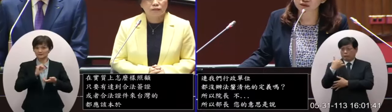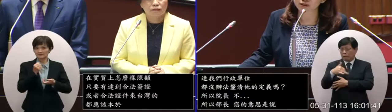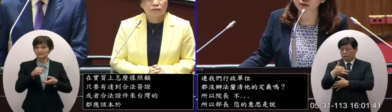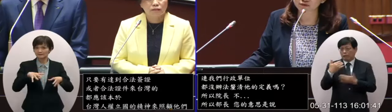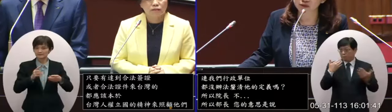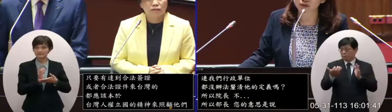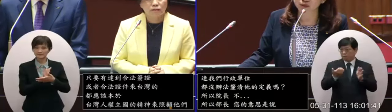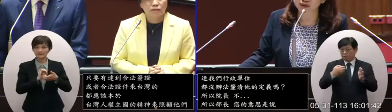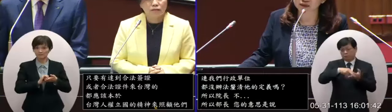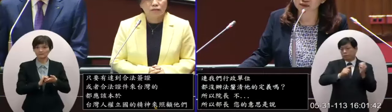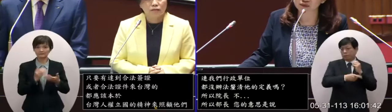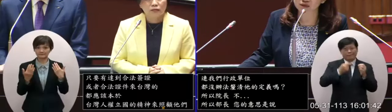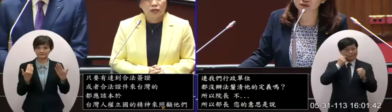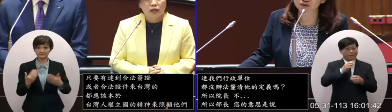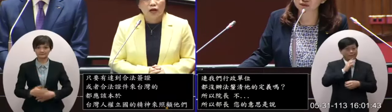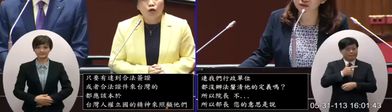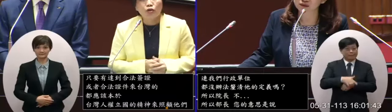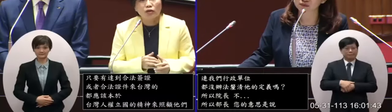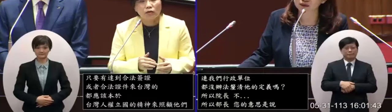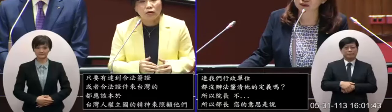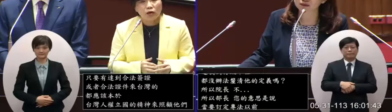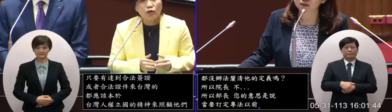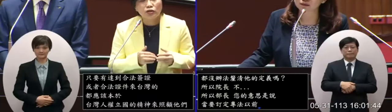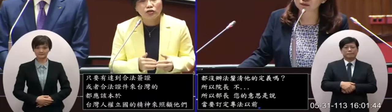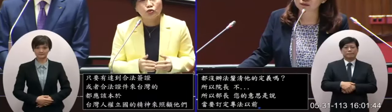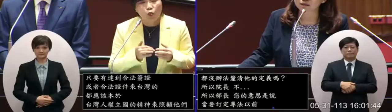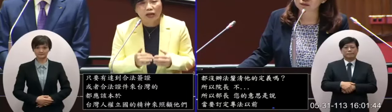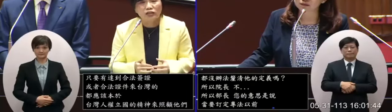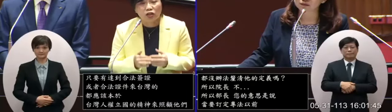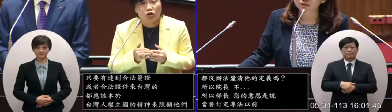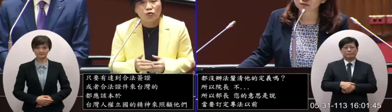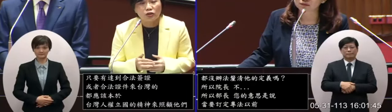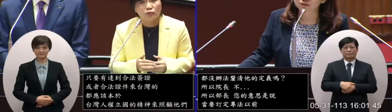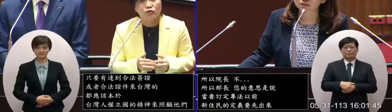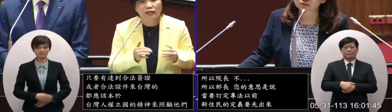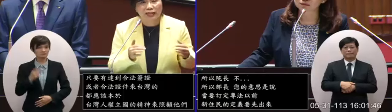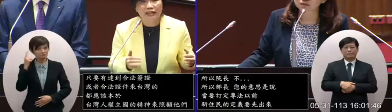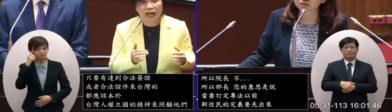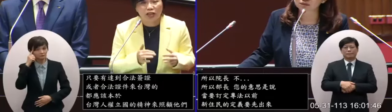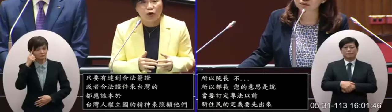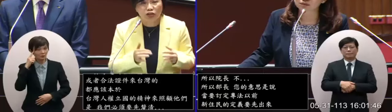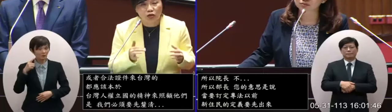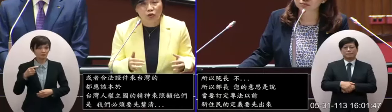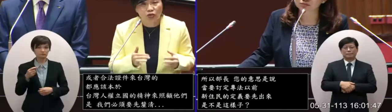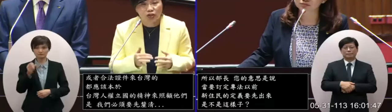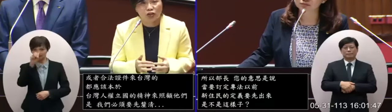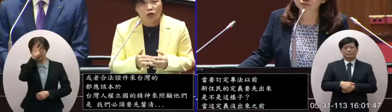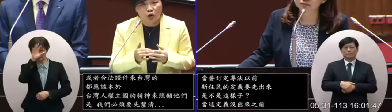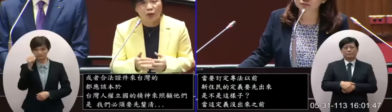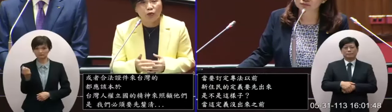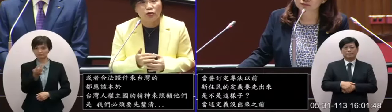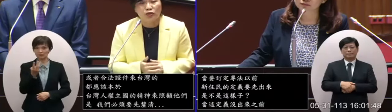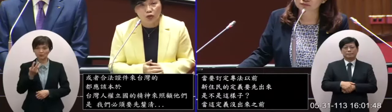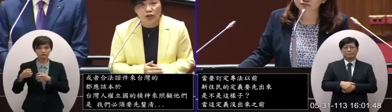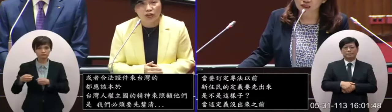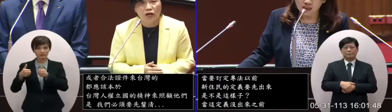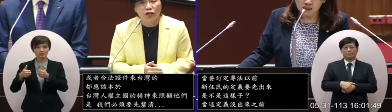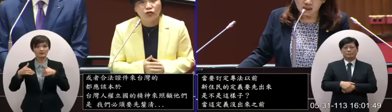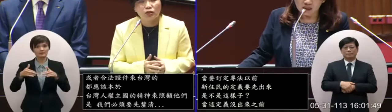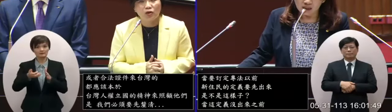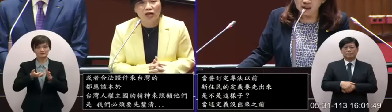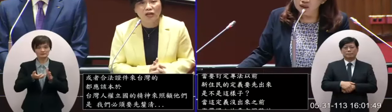前，您觉得立法是有困难的，是不是？ 会有吗？会有，是说完成共识，就是三党要完成共识之前，恐怕会有一些